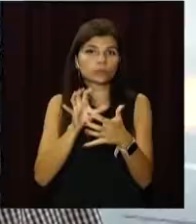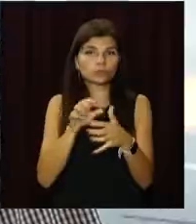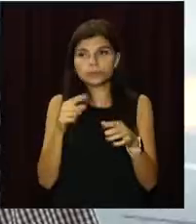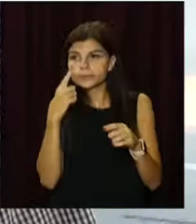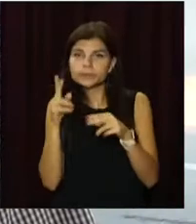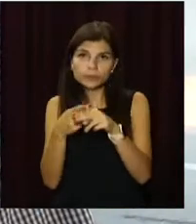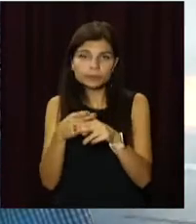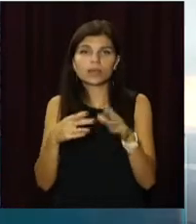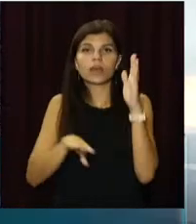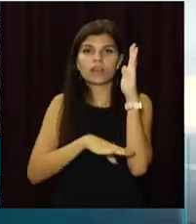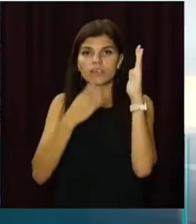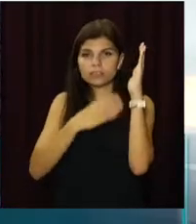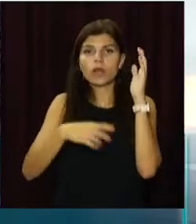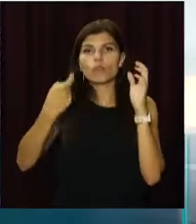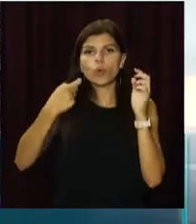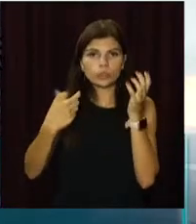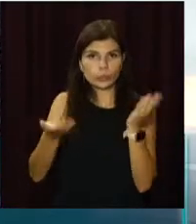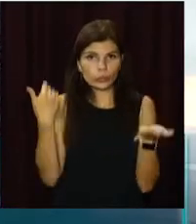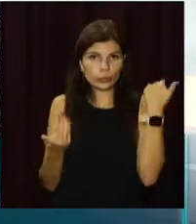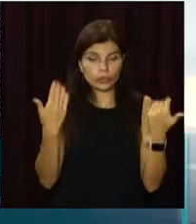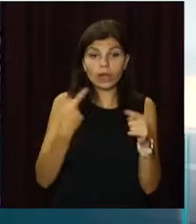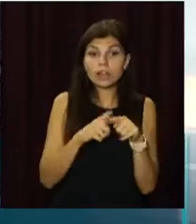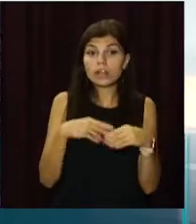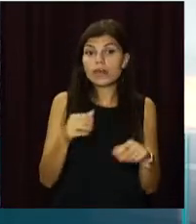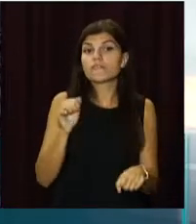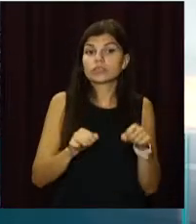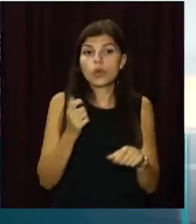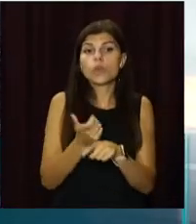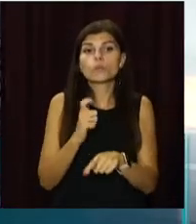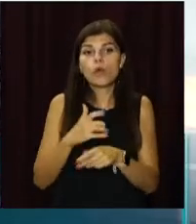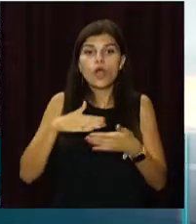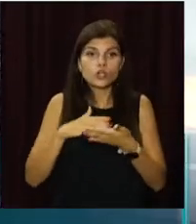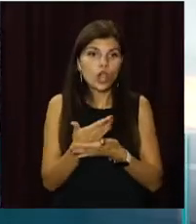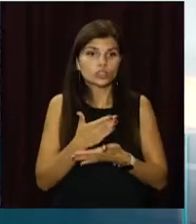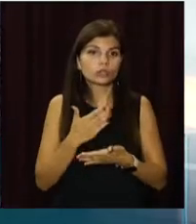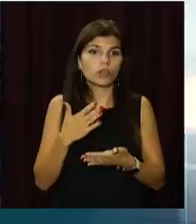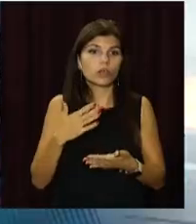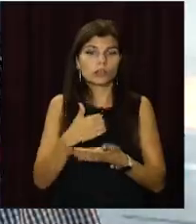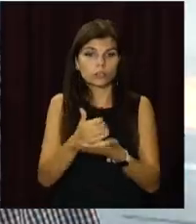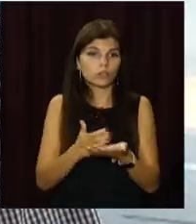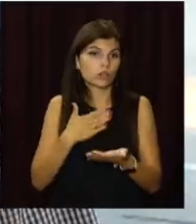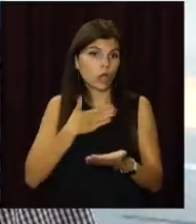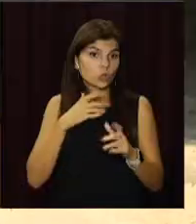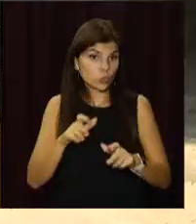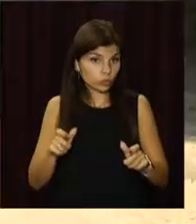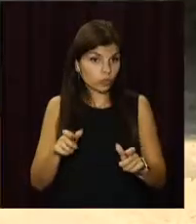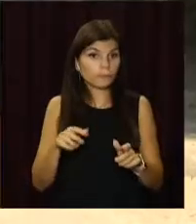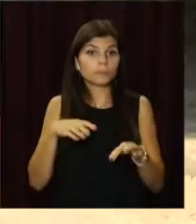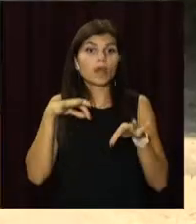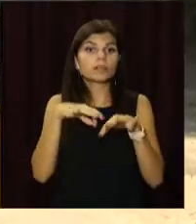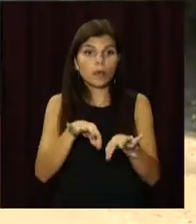сміття. Це дасть можливість більш якісно обслуговувати наших мешканців